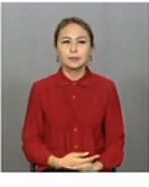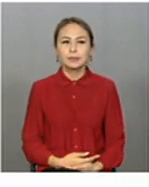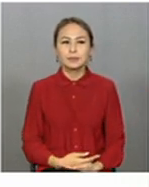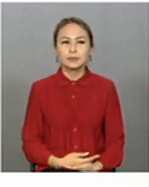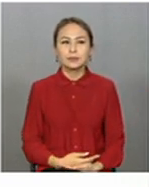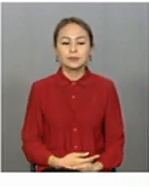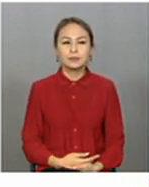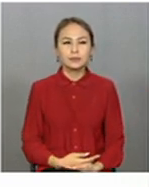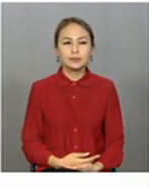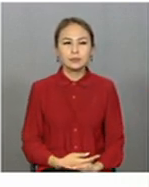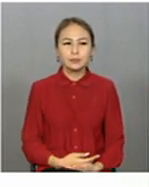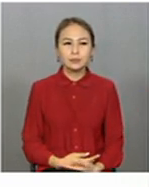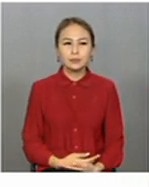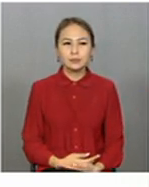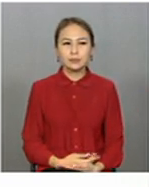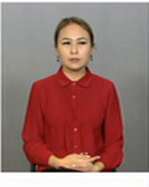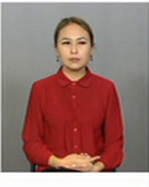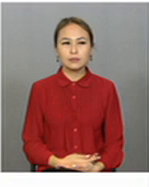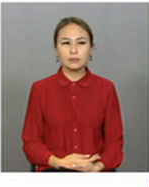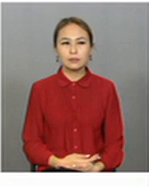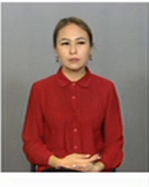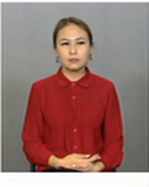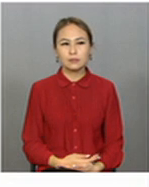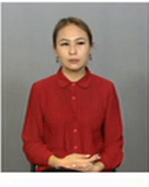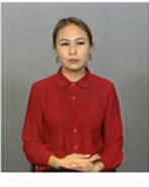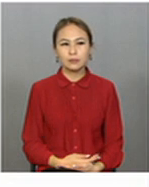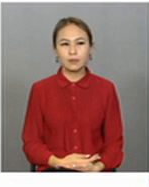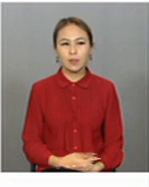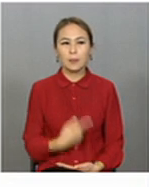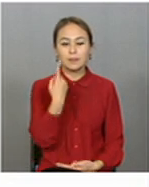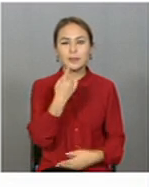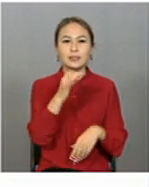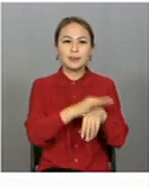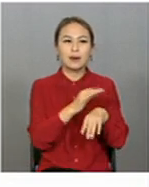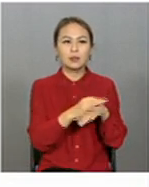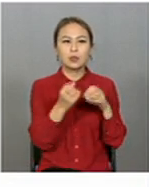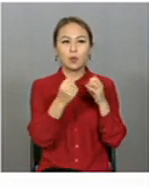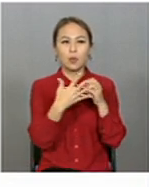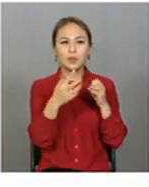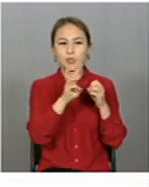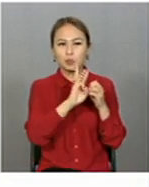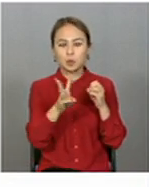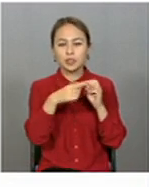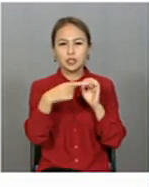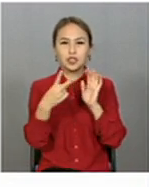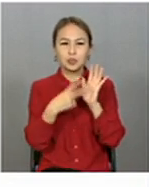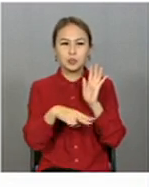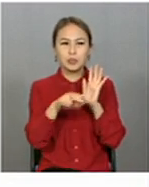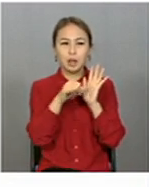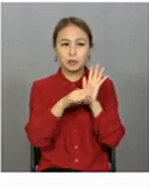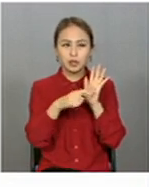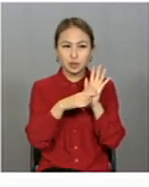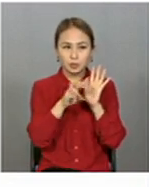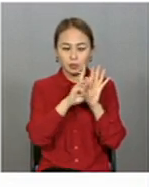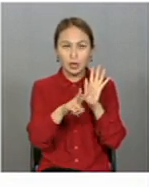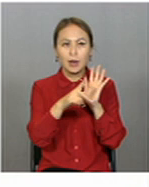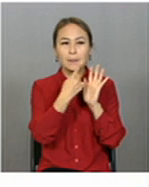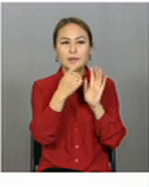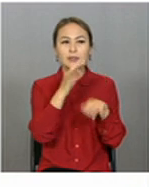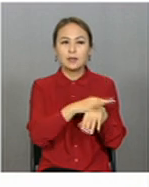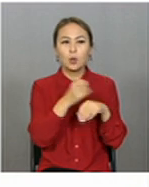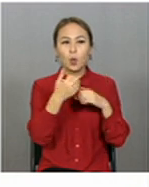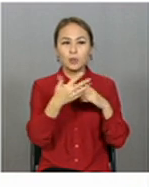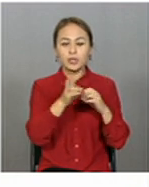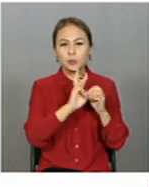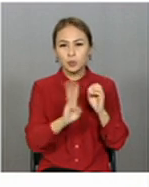Ендеше өзімізді тексеріп көрейік. 1 сағат 7 минутта 67 минут бар. 1 сағат 15